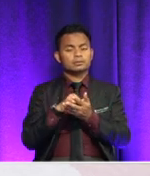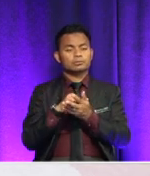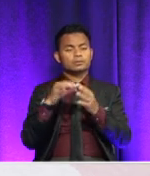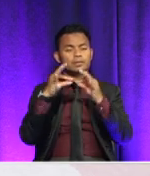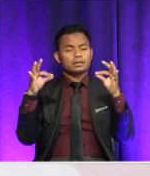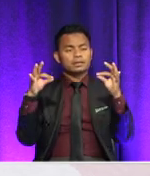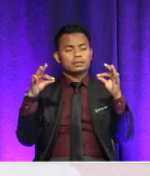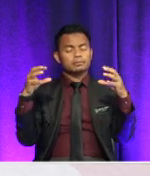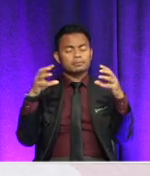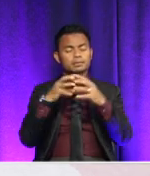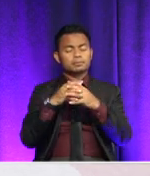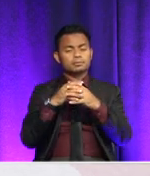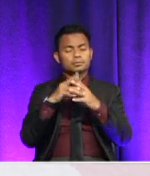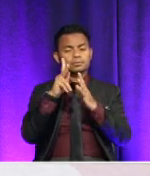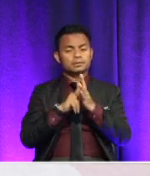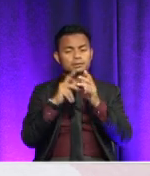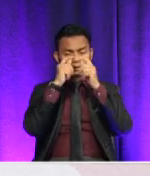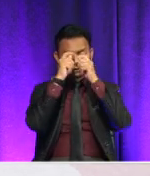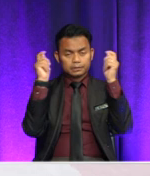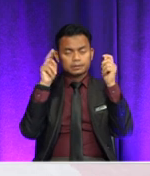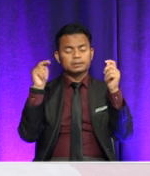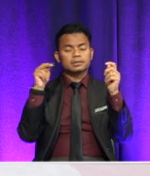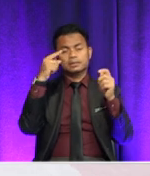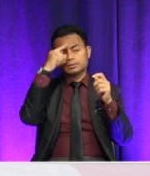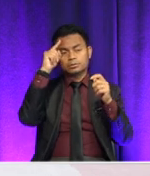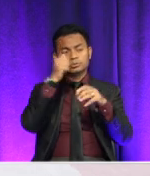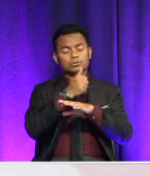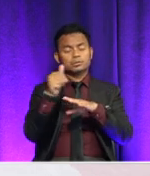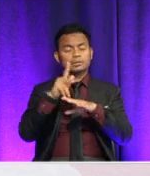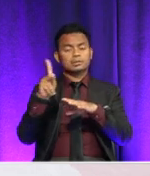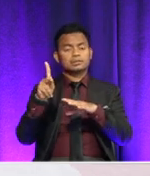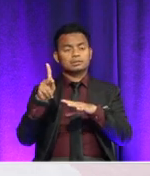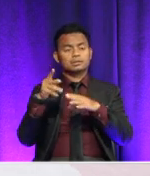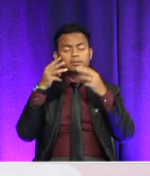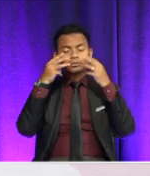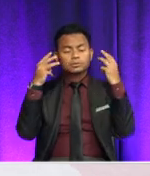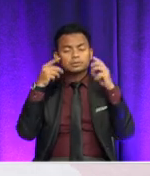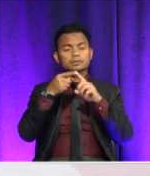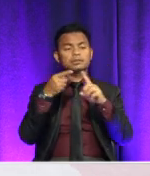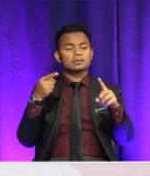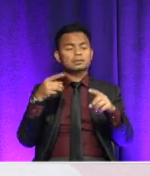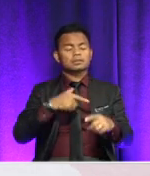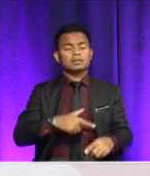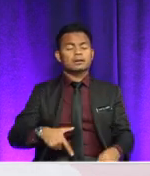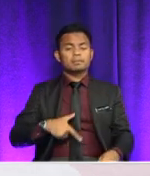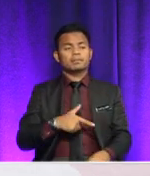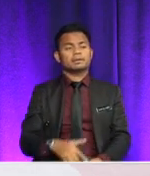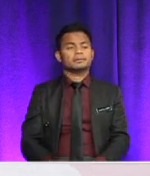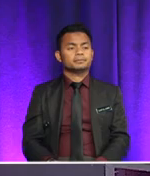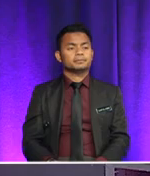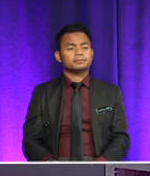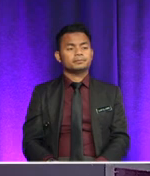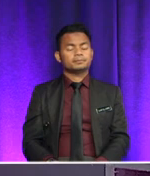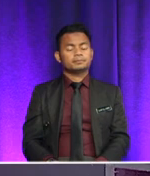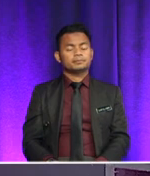Oke untuk mengelakkan kucing itu daripada lapar yaitu untuk kita Terangkan oke yang yaitu